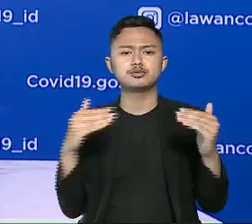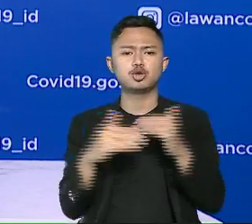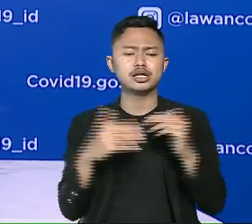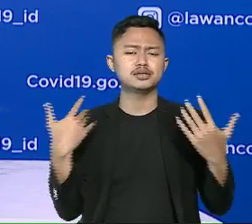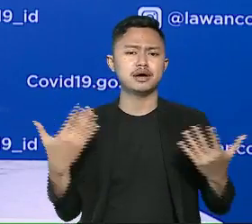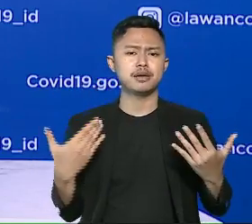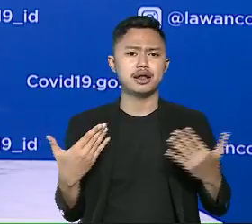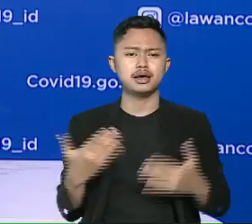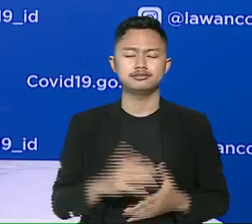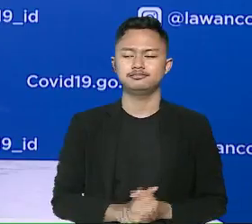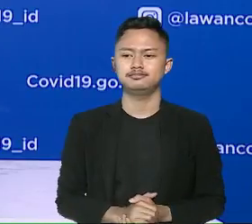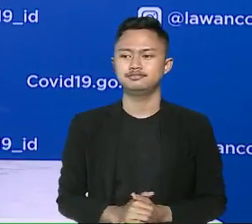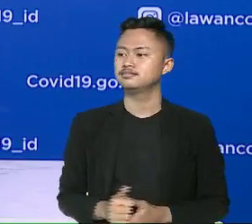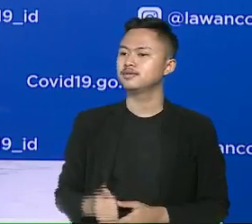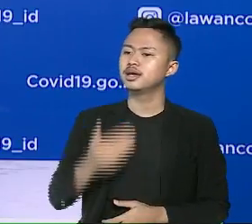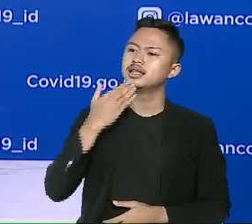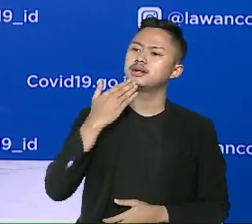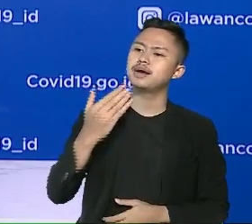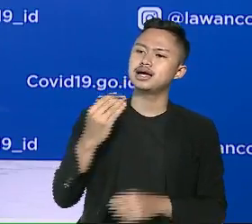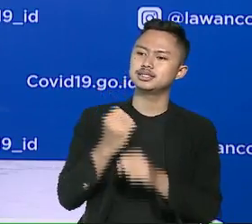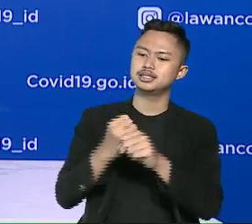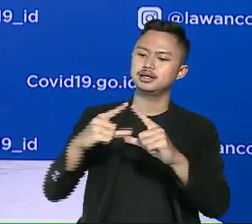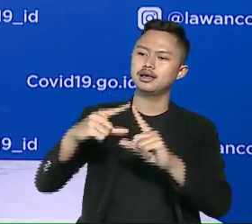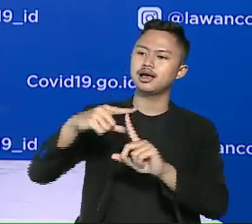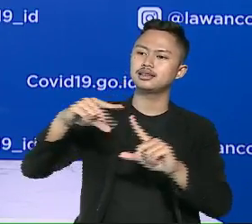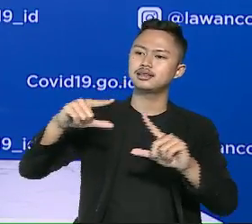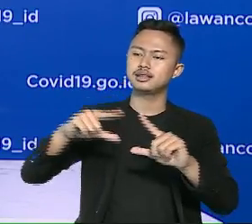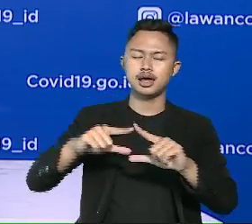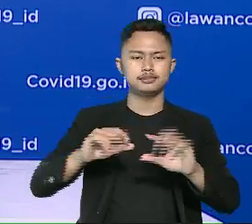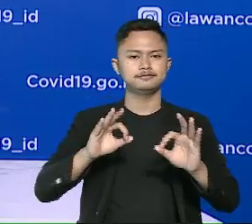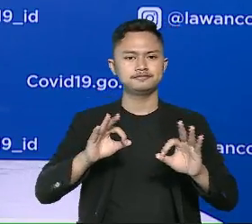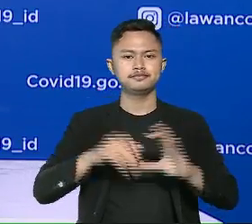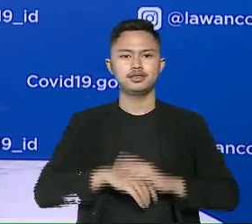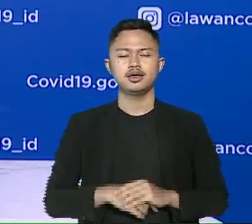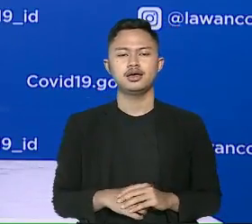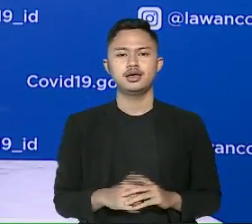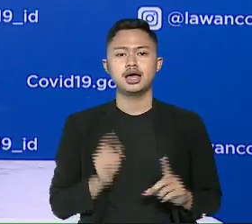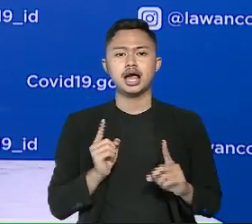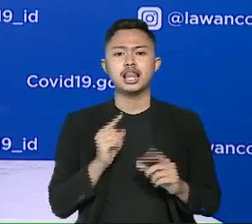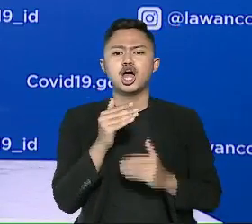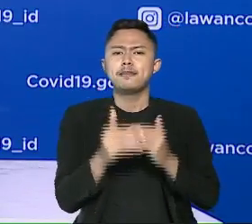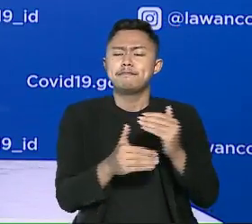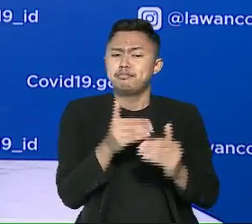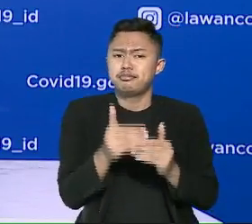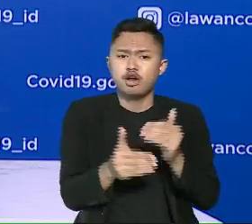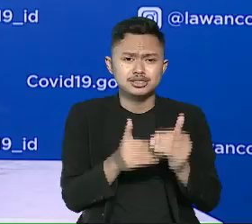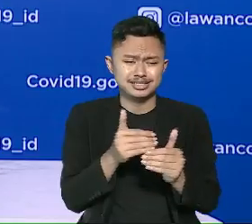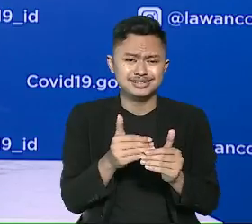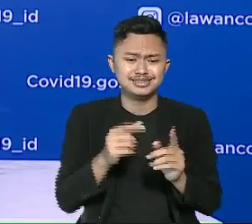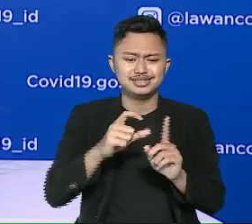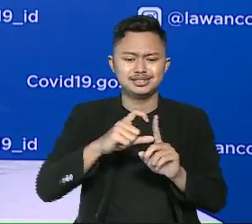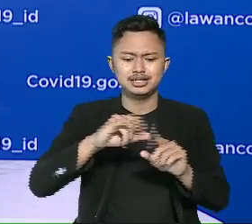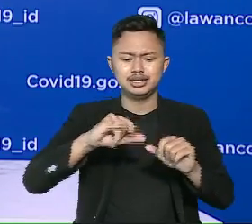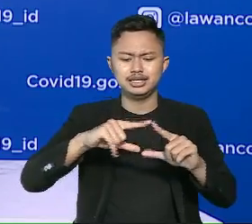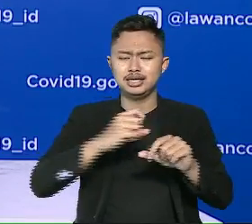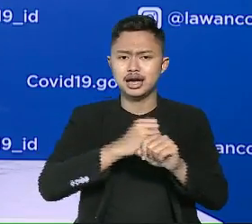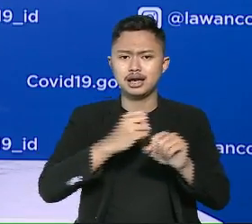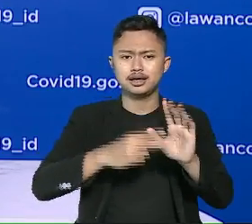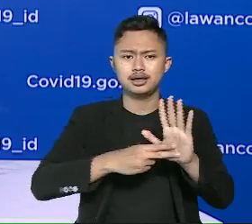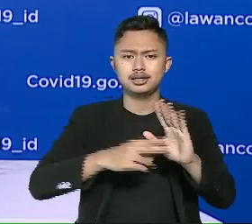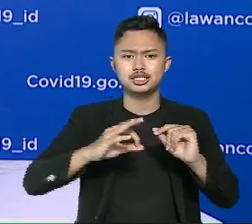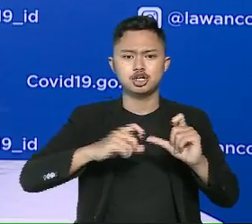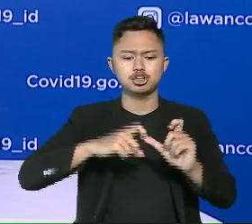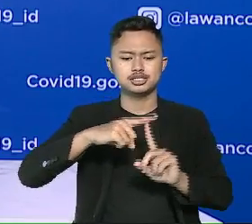kasih. Terima kasih pada Majalah Gatra. Dalam upaya screening, diagnostik, dan